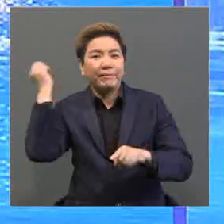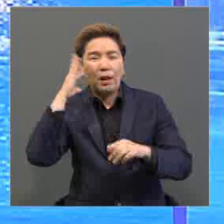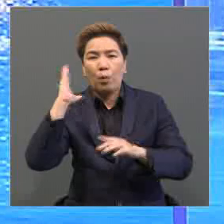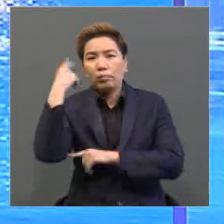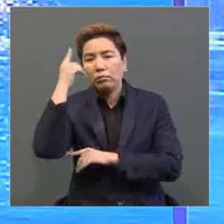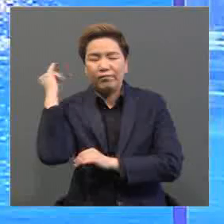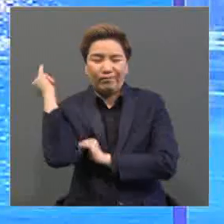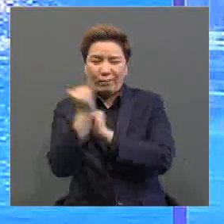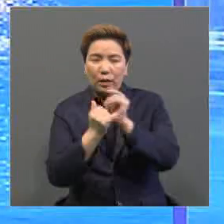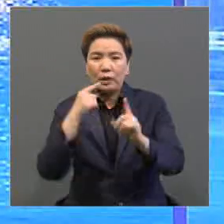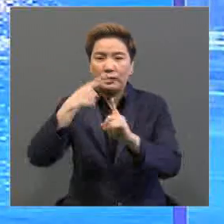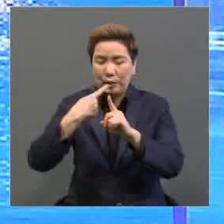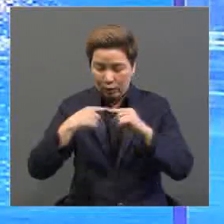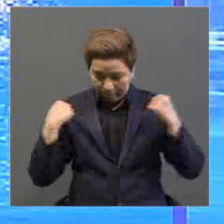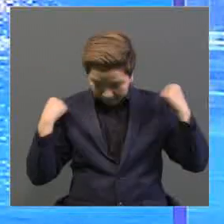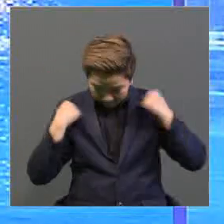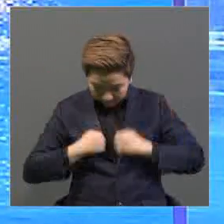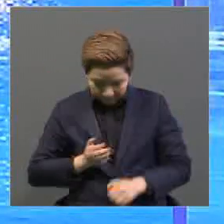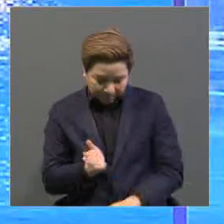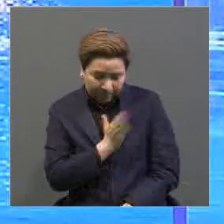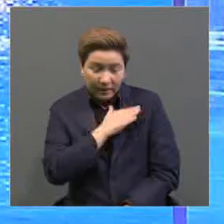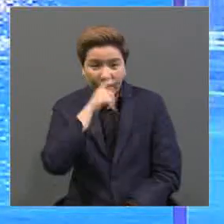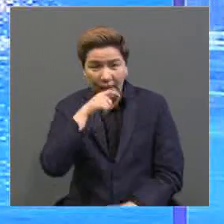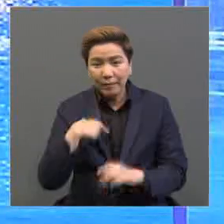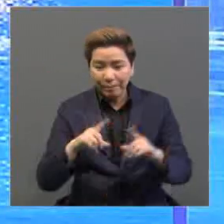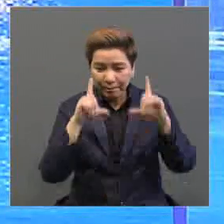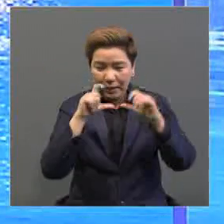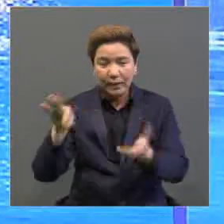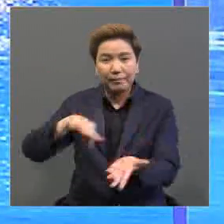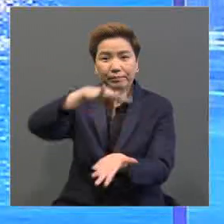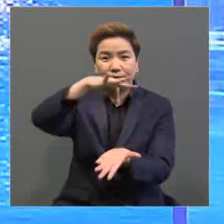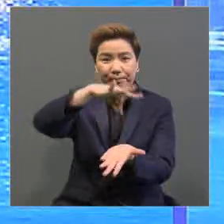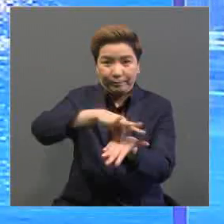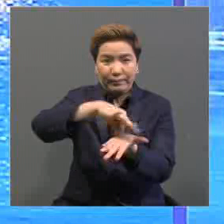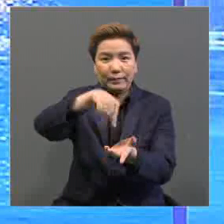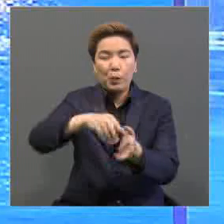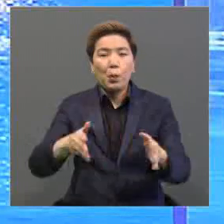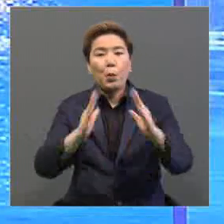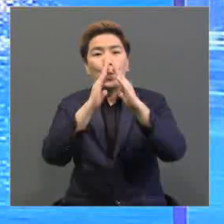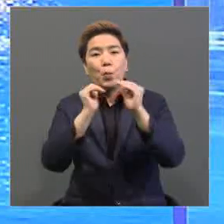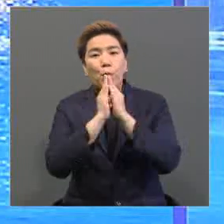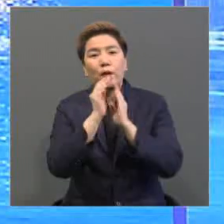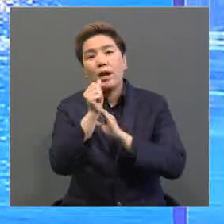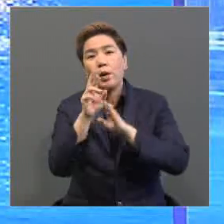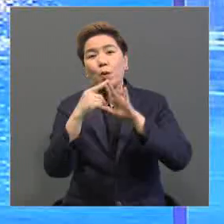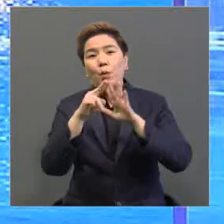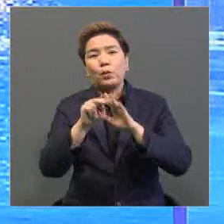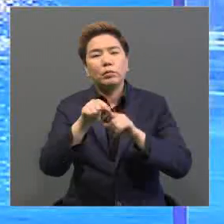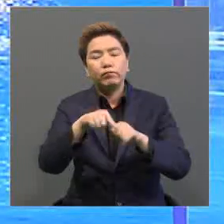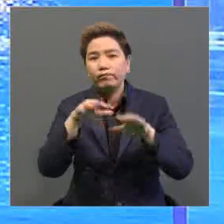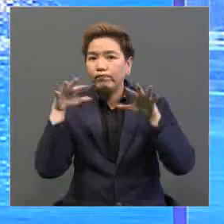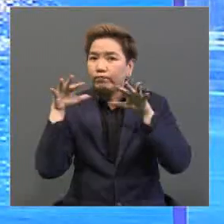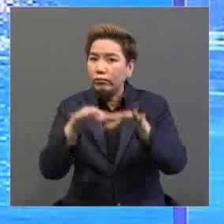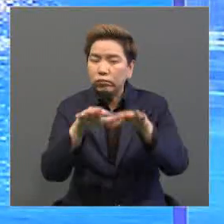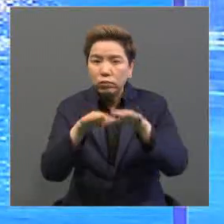นักท่องเที่ยวต่างชาติเขาไปเช่าชุดไทยมาสวมใส่ไทยรูปเช็คอินกับวัดอรุณจำนวนมากเลยทีเดียวนะครับทำให้บรรยากาศบริเวณ